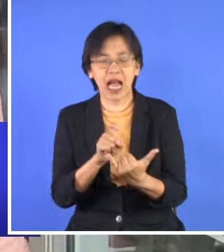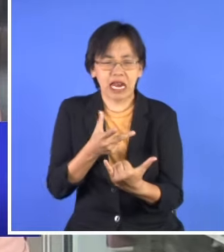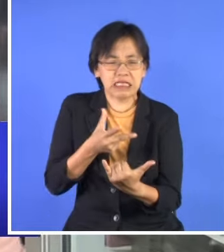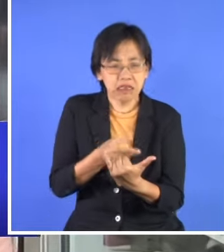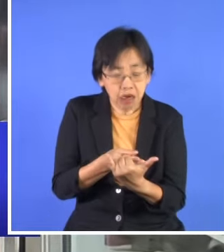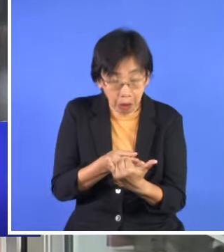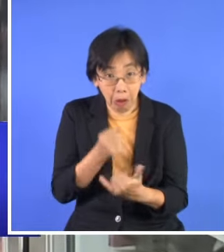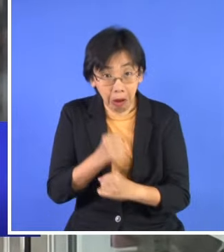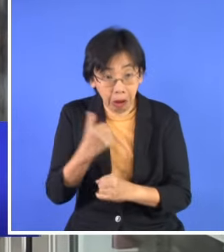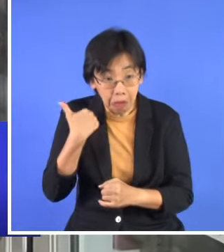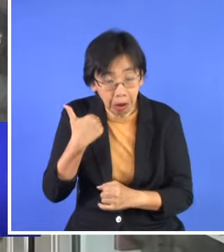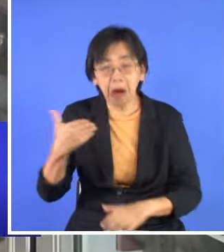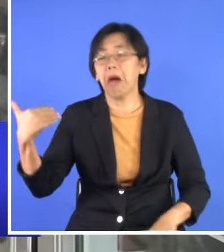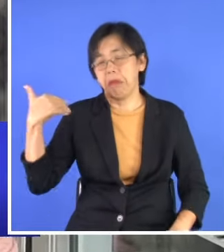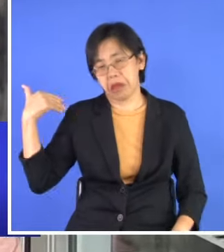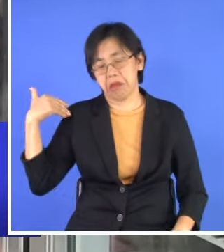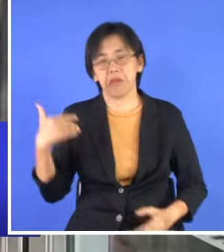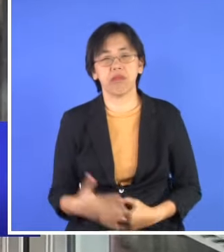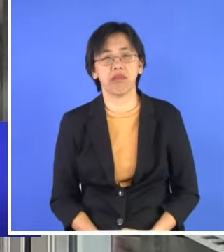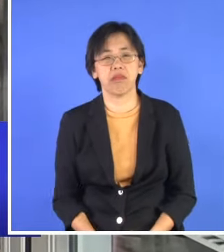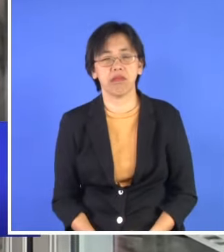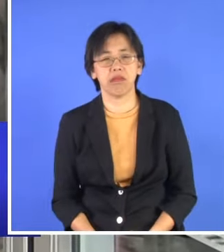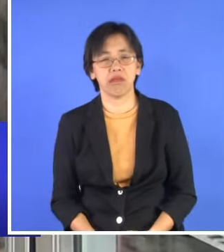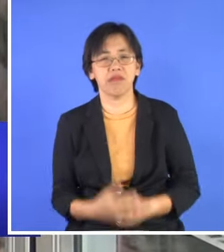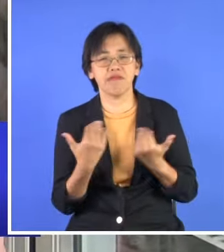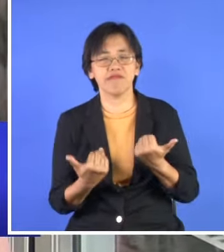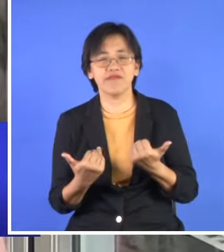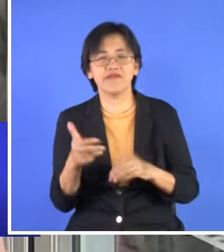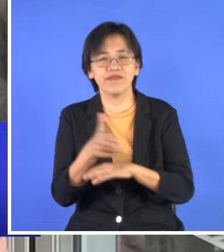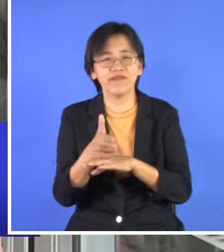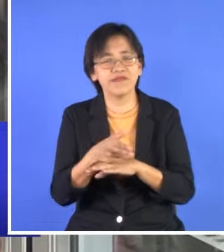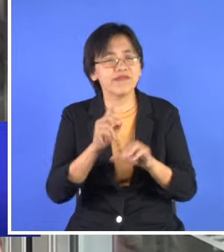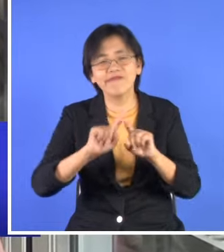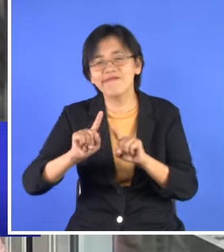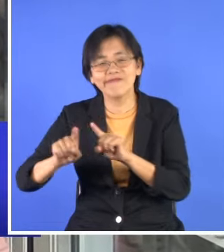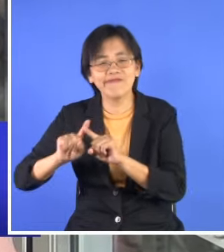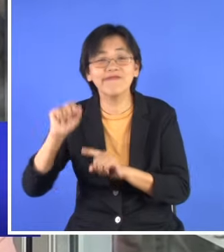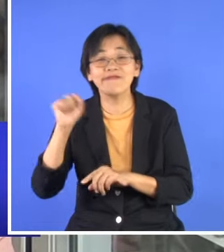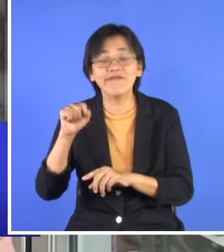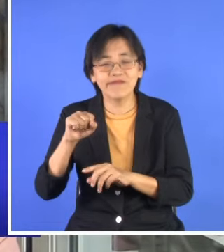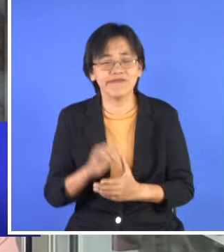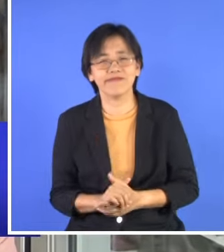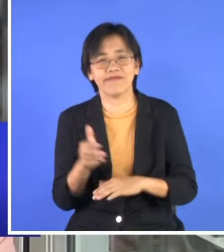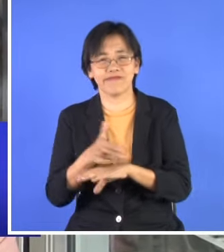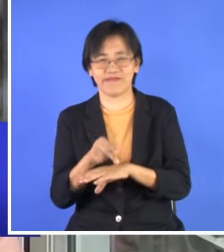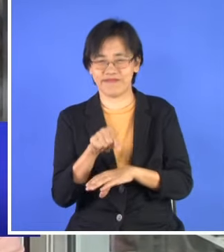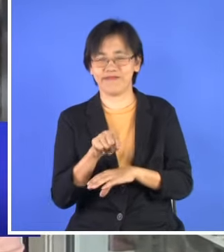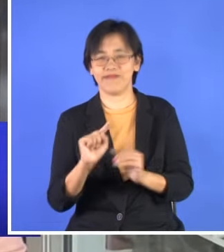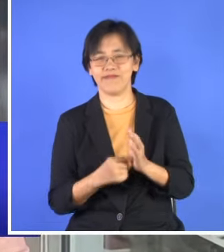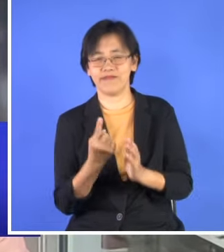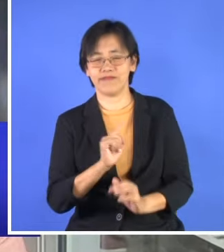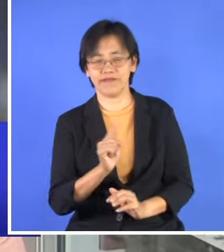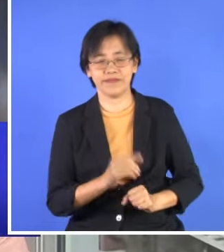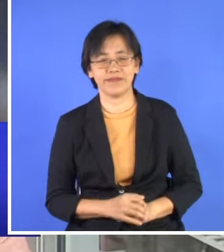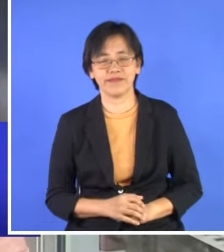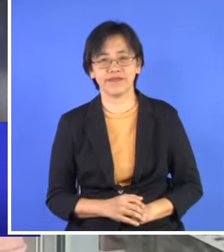ำได้เหรออะไรเงี้ยค่ะ ทุกวันนี้นะครับมันมีคลิปหลายอย่างหลายประเภทใช่ไหมคุณสอง ใช่ค่ะ คือต้นเรื่องนี้มันมาจากอะไรคุณสอง มา